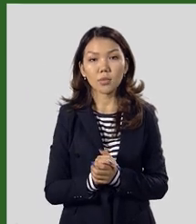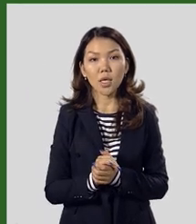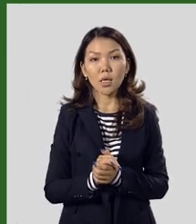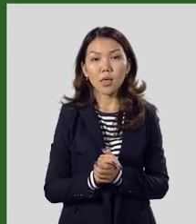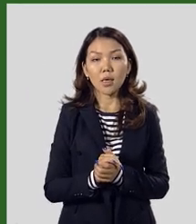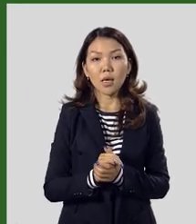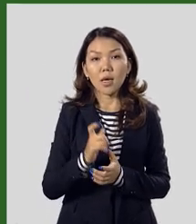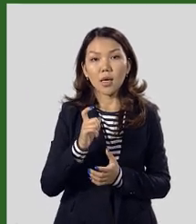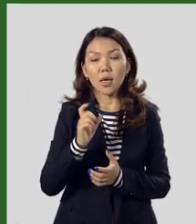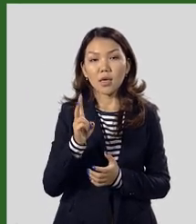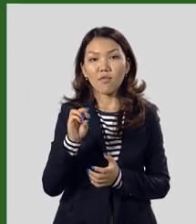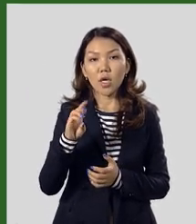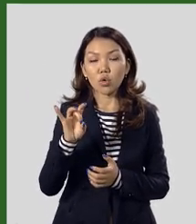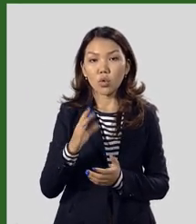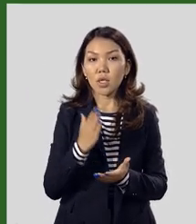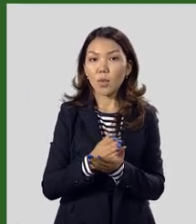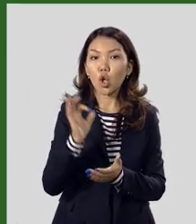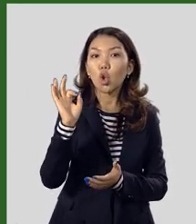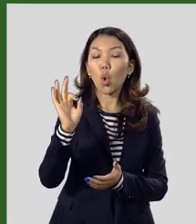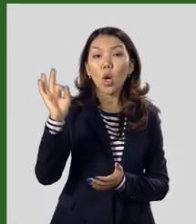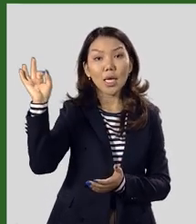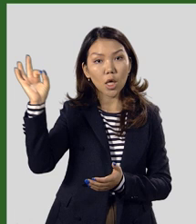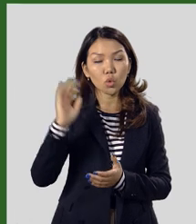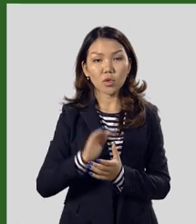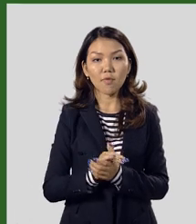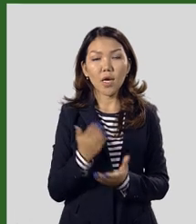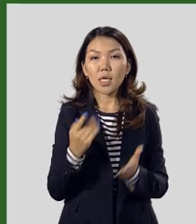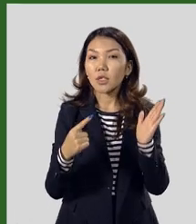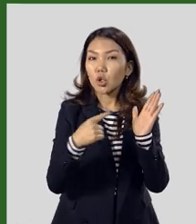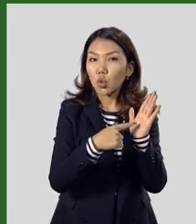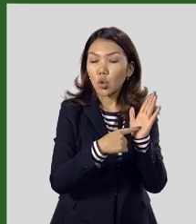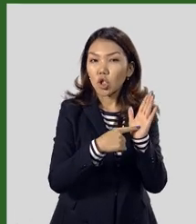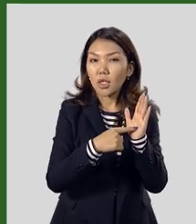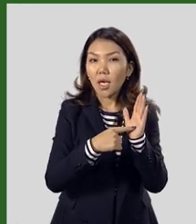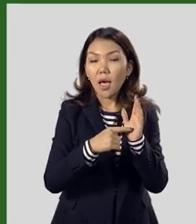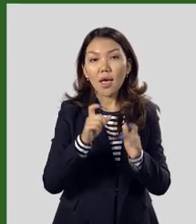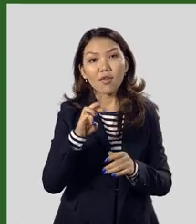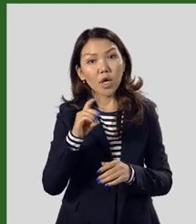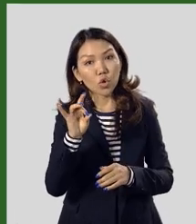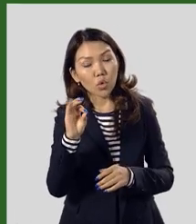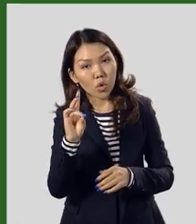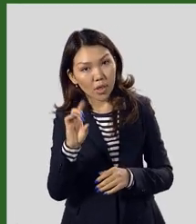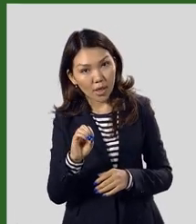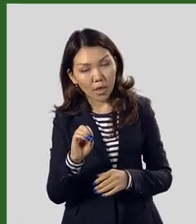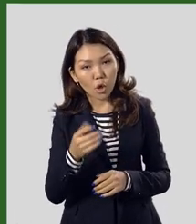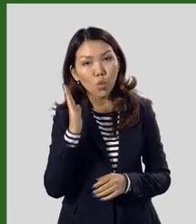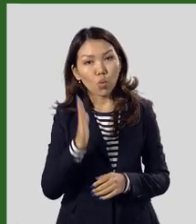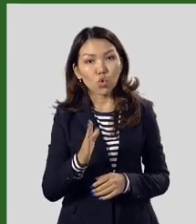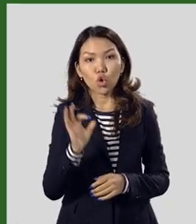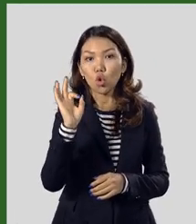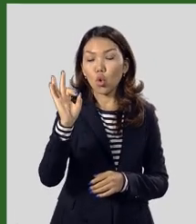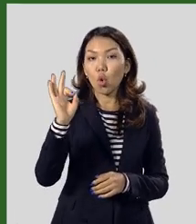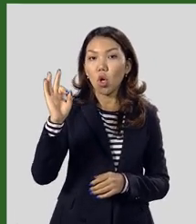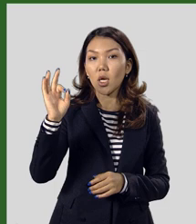Экватор имеет 0 градусов. Поэтому если точка находится на экваторе, то у нее будет 0